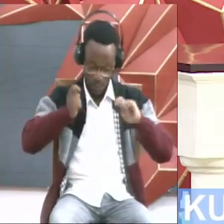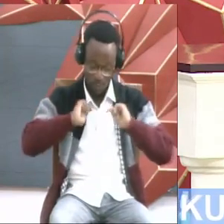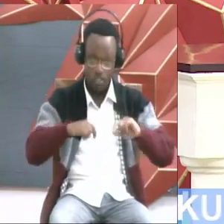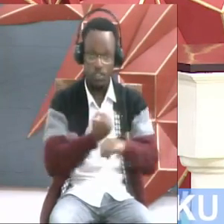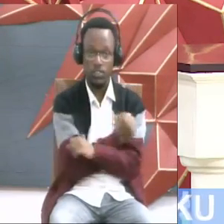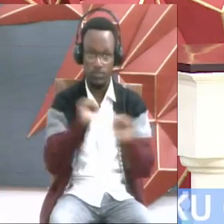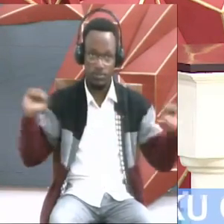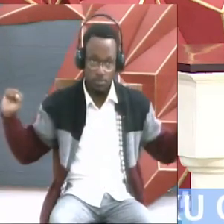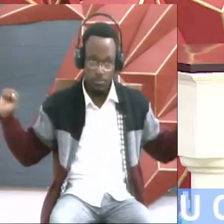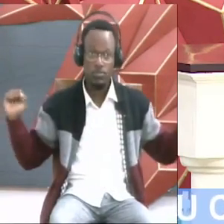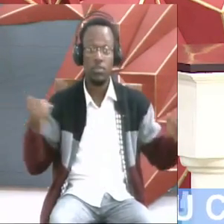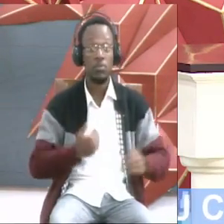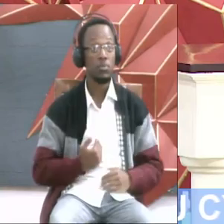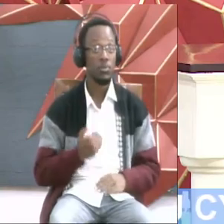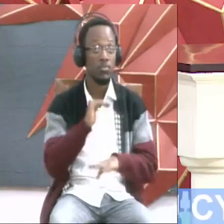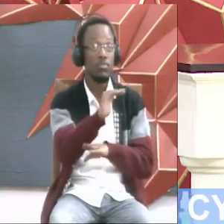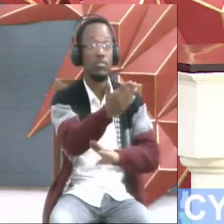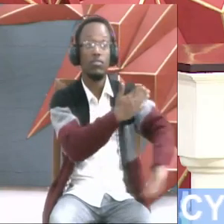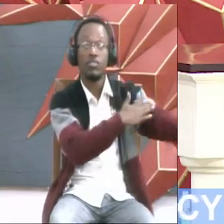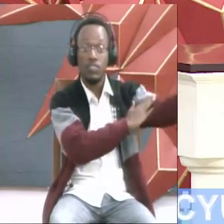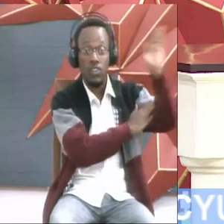lui,